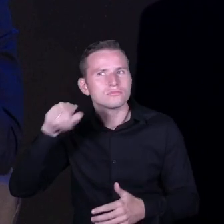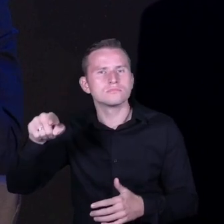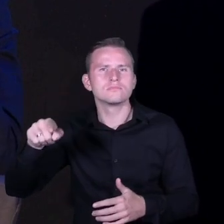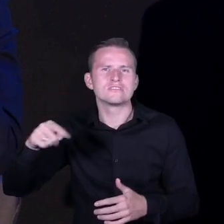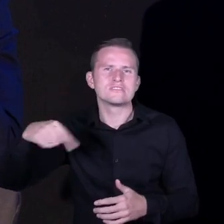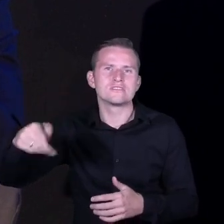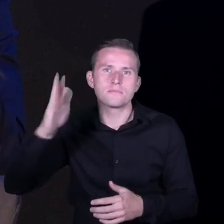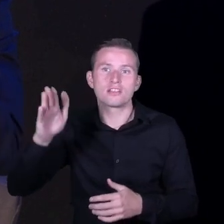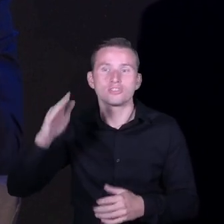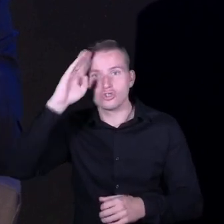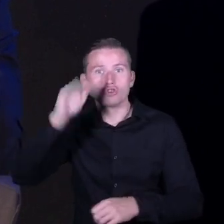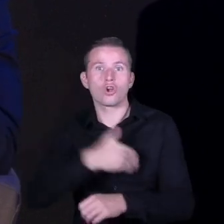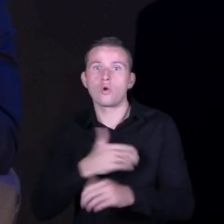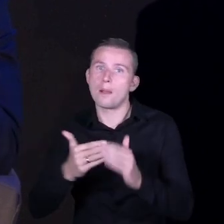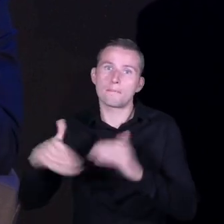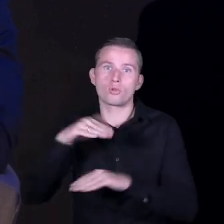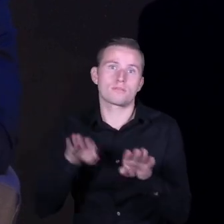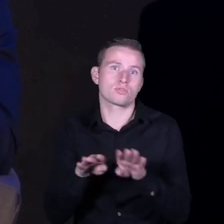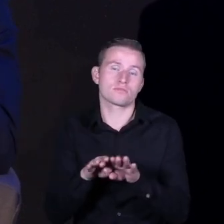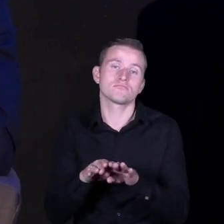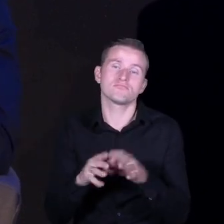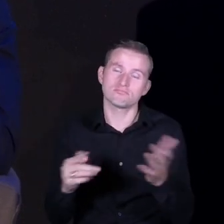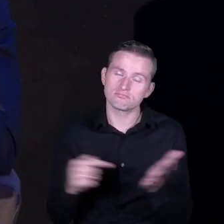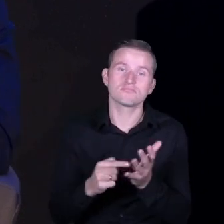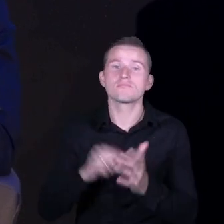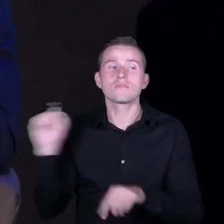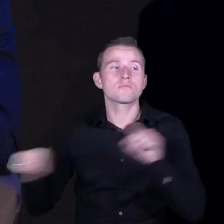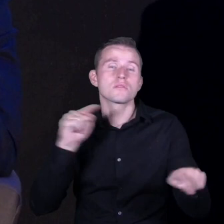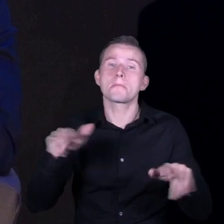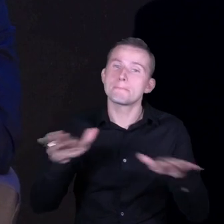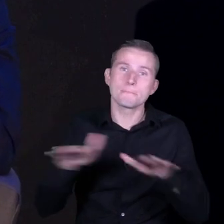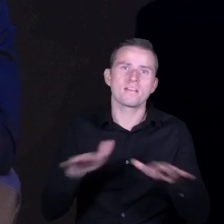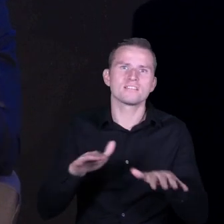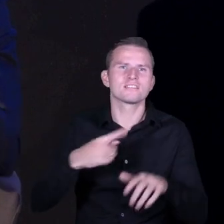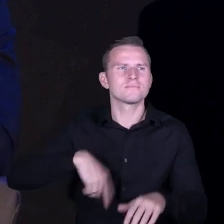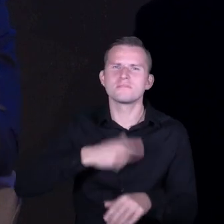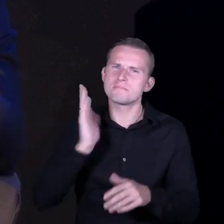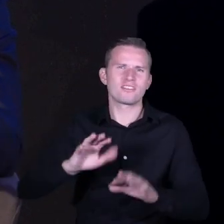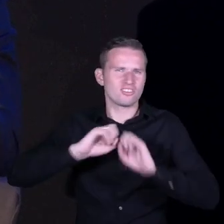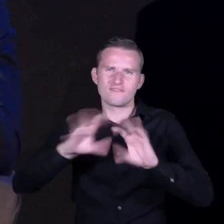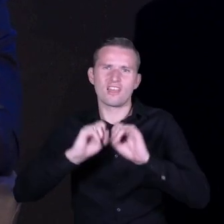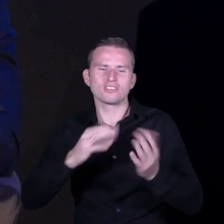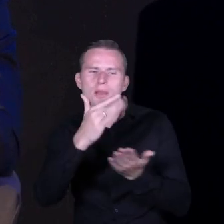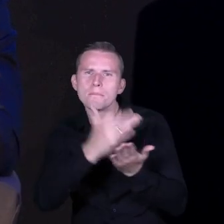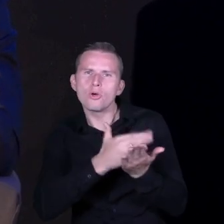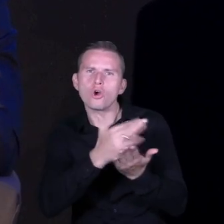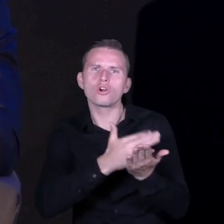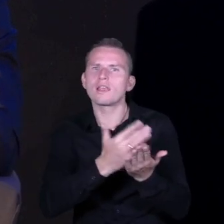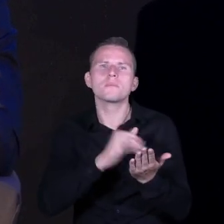ponadpodstawowe, tak? I w każdym z tych miejsc będziemy mówili o nieco innej specyfice tego programu, bo gdzie indziej